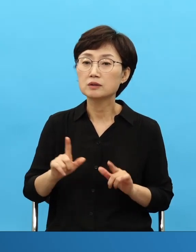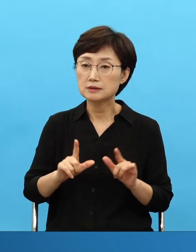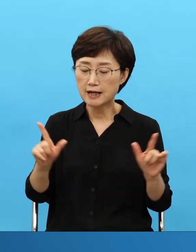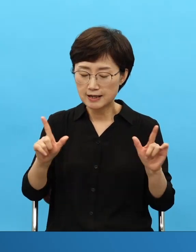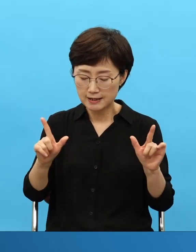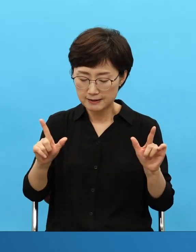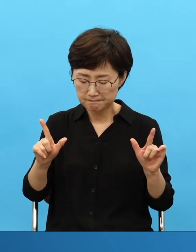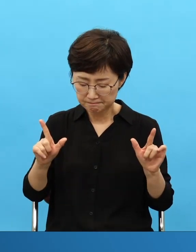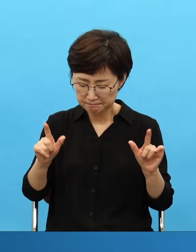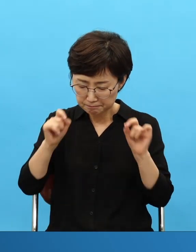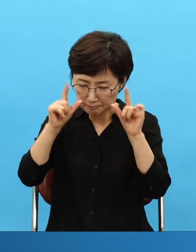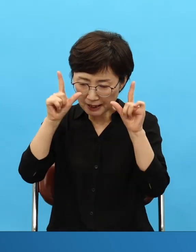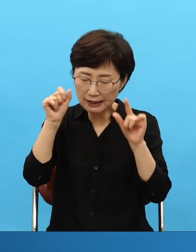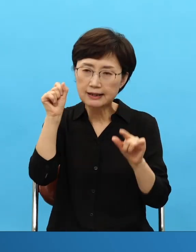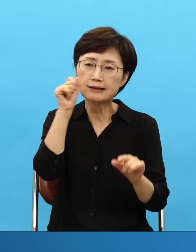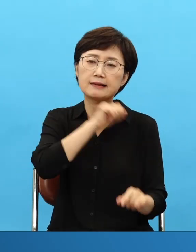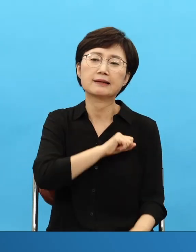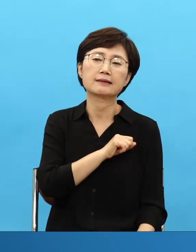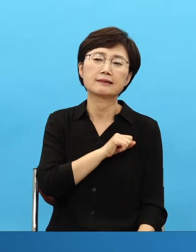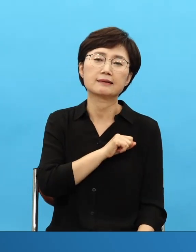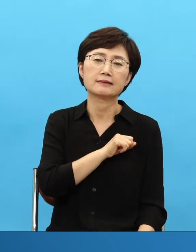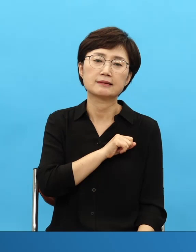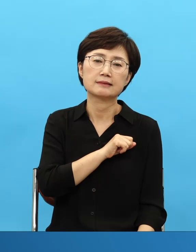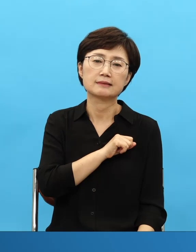깨닫게 됐습니다. But one day I realized